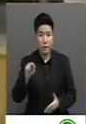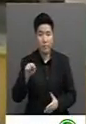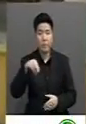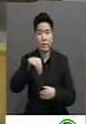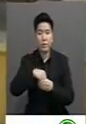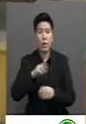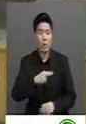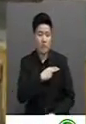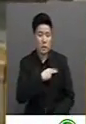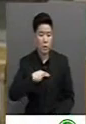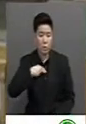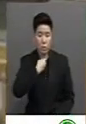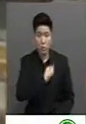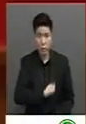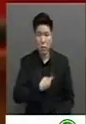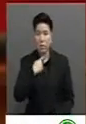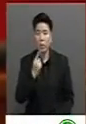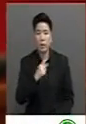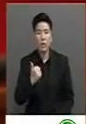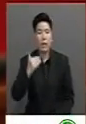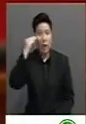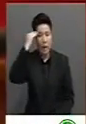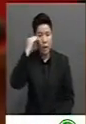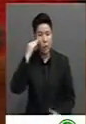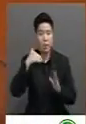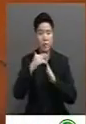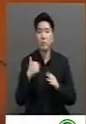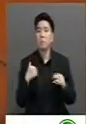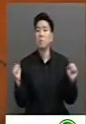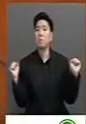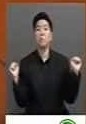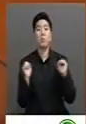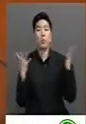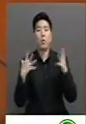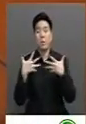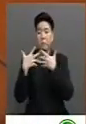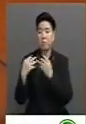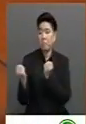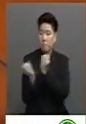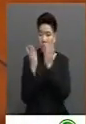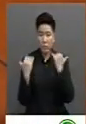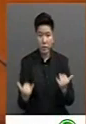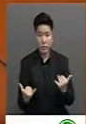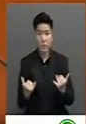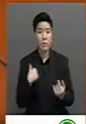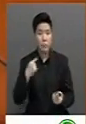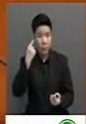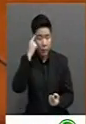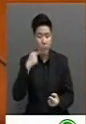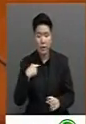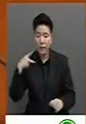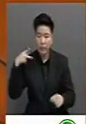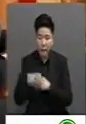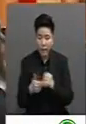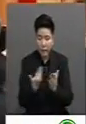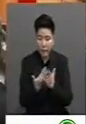ครเจนีวาสวิตเซอร์แลนด์ยังประกาศว่าเกาหลีเหนือไม่กลัวการคว่ำบาตรเพิ่มเติมจากสหรัฐซึ่งมีจุดมุ่งหมายเพื่อตัดระบบ